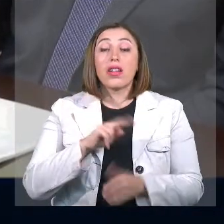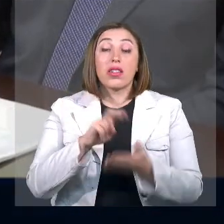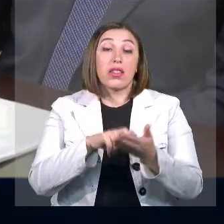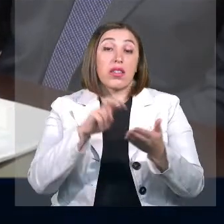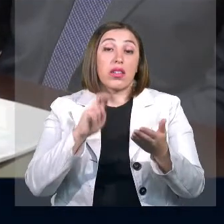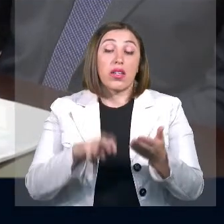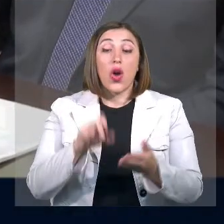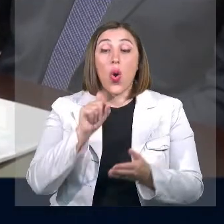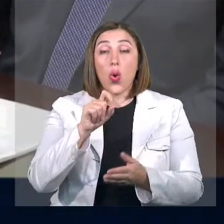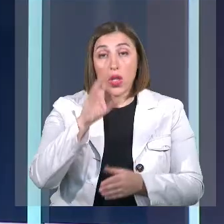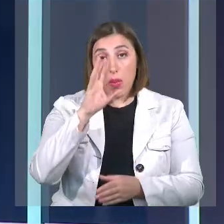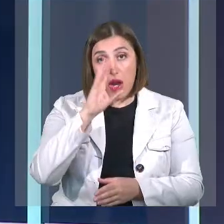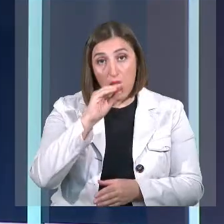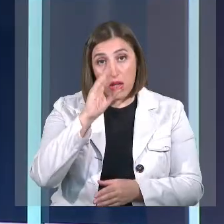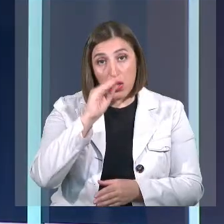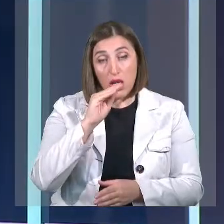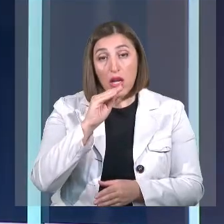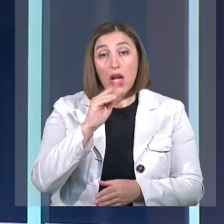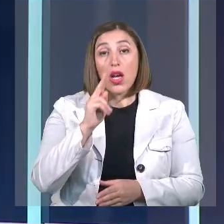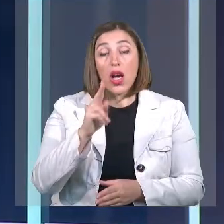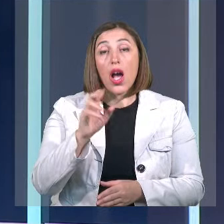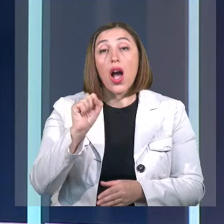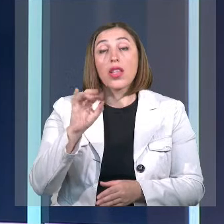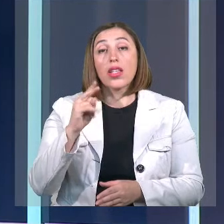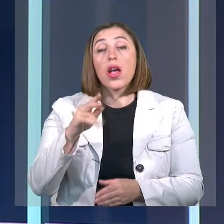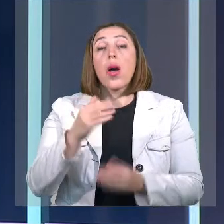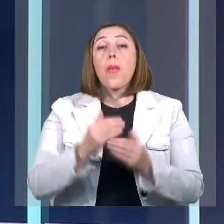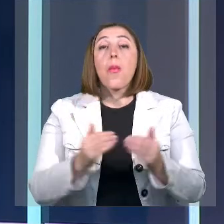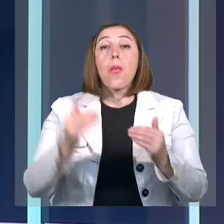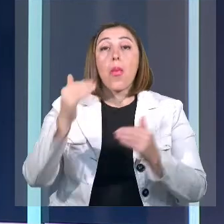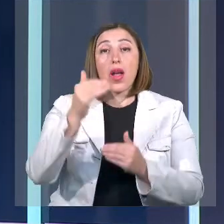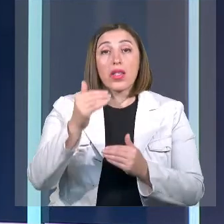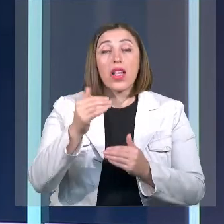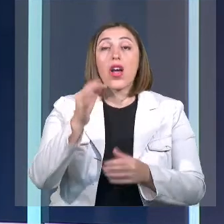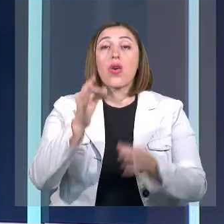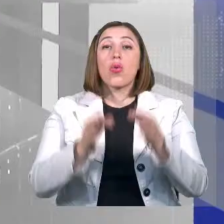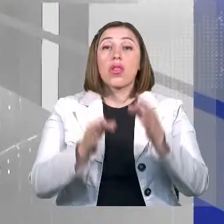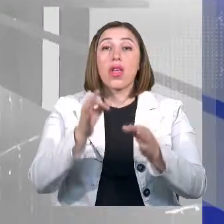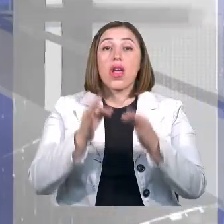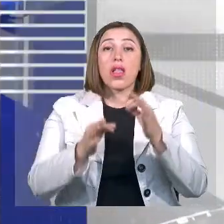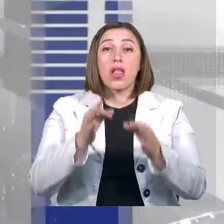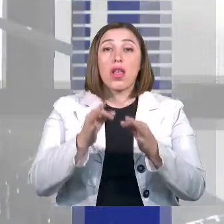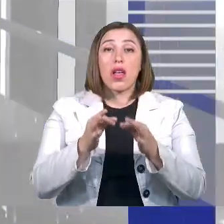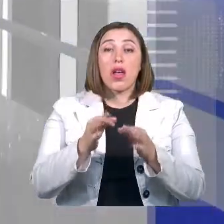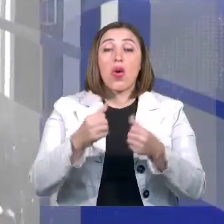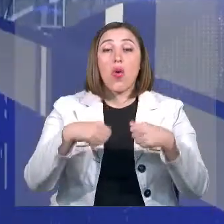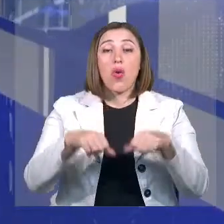այս տարվա հոկտեմբերի սկզբին, նա այժմ բարձրագույն դատական խորհրդի նախագահն է։